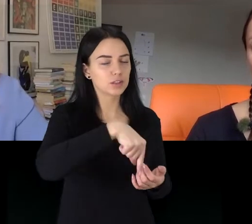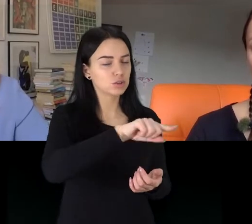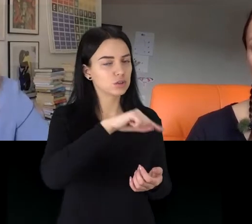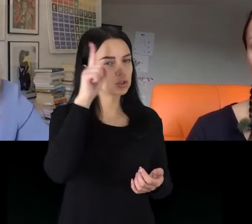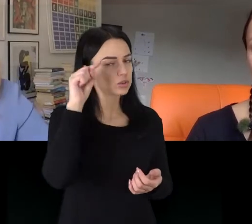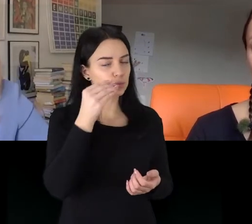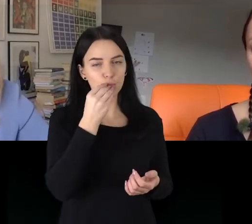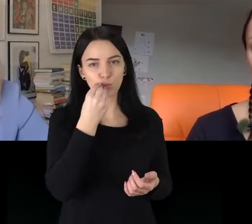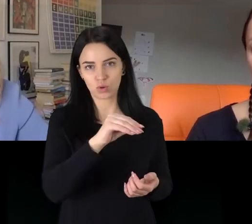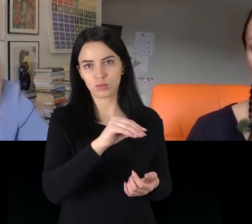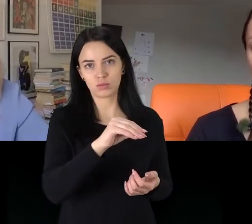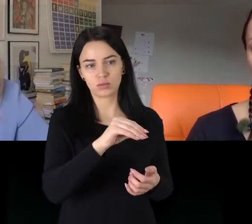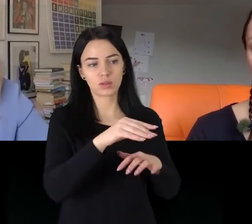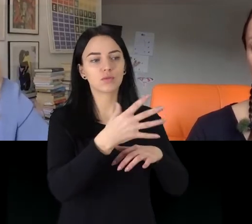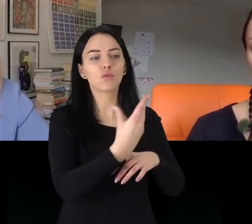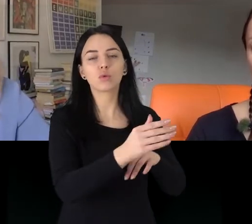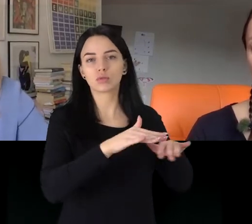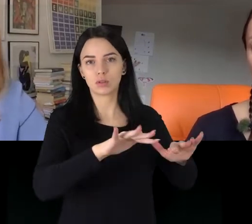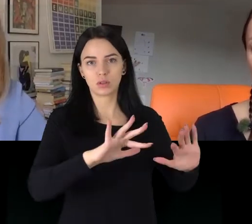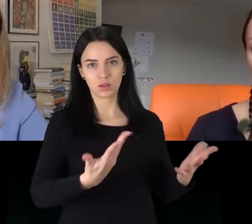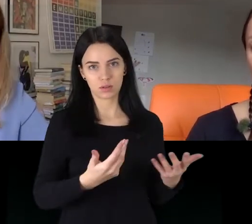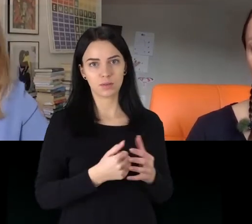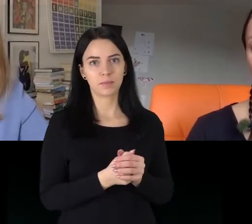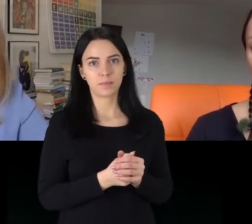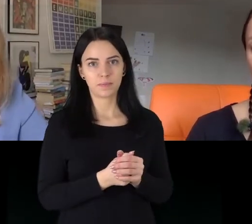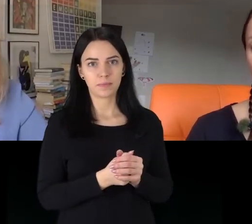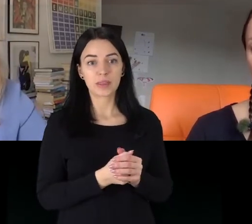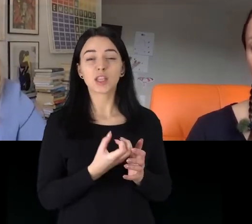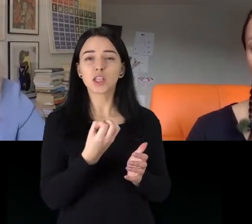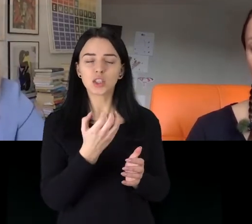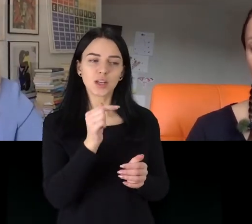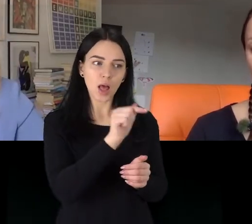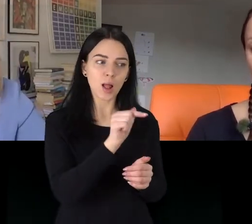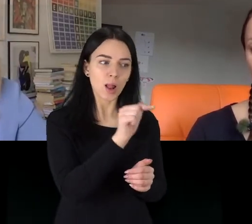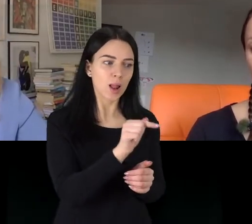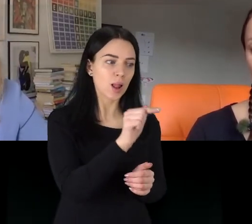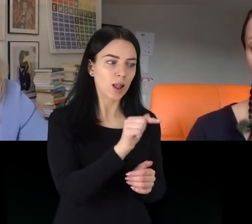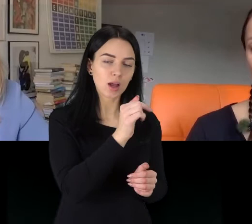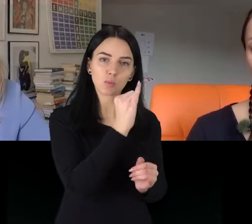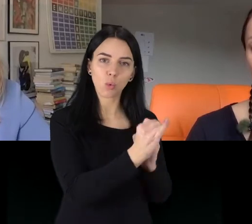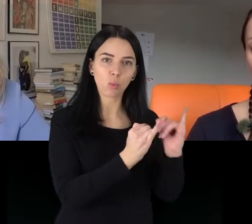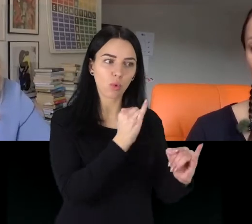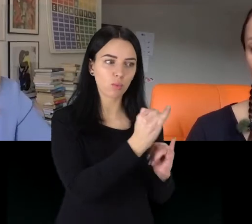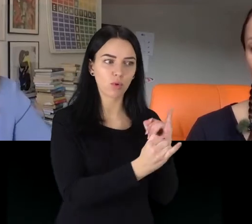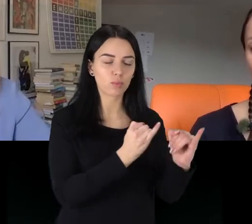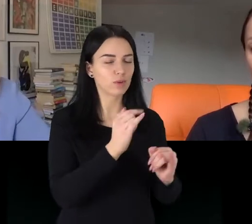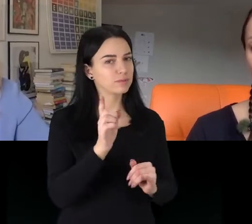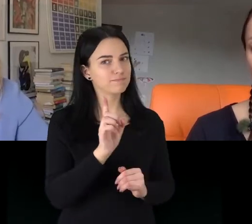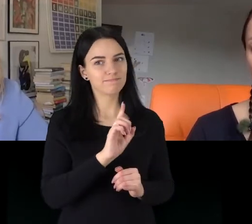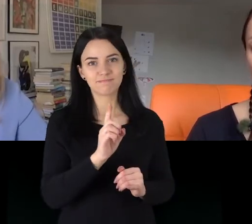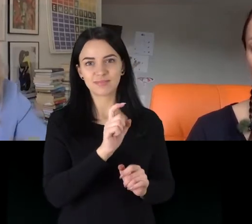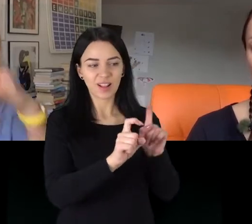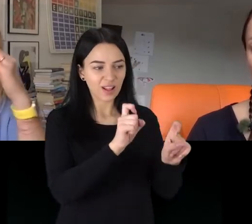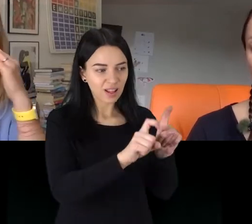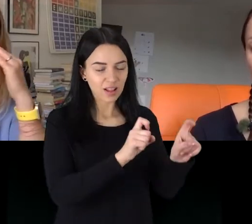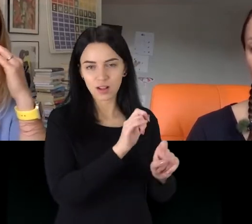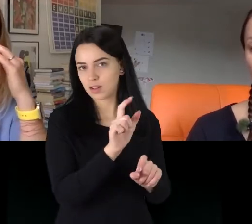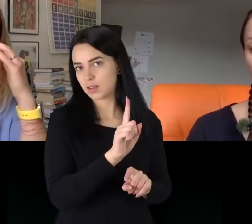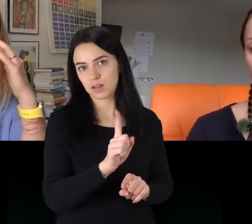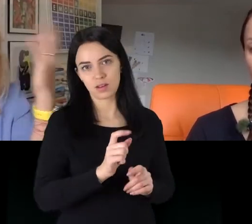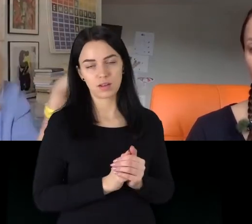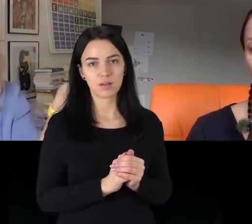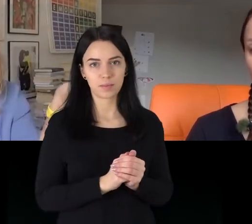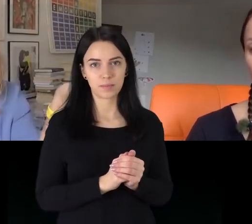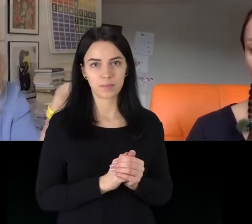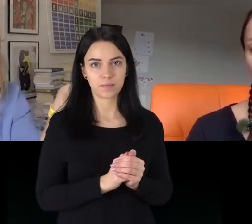kokiam jie sėdė. Suprantat, dėl to mums ten dar baksno teisuoliškai, nematau jokios prasmės. Tai va, viena dalis. O kita, tai